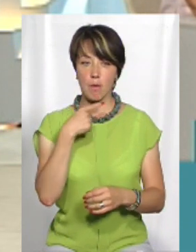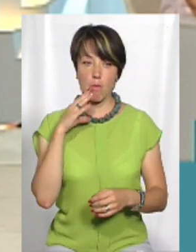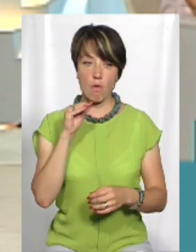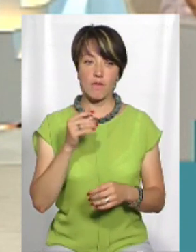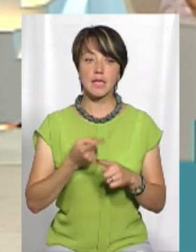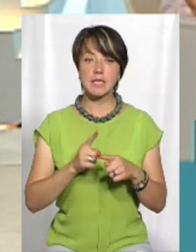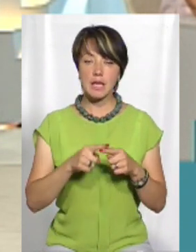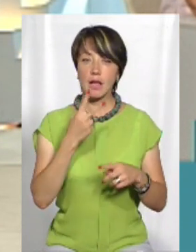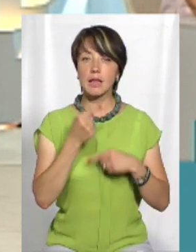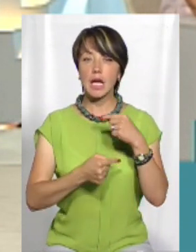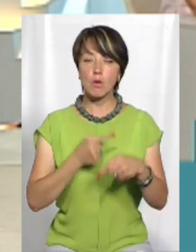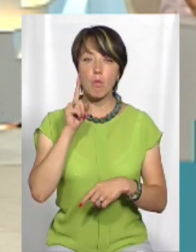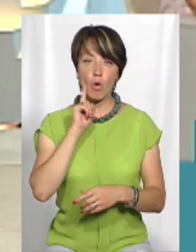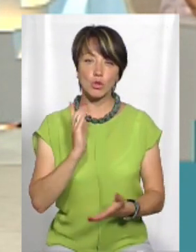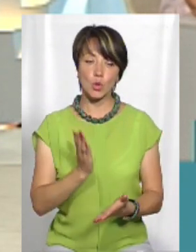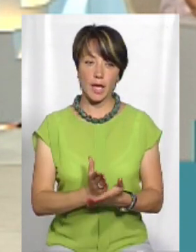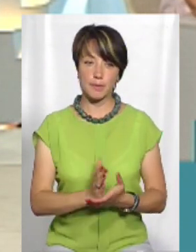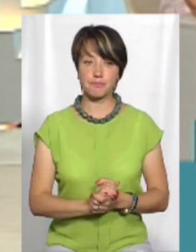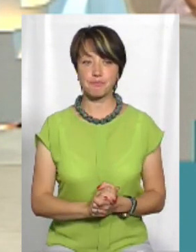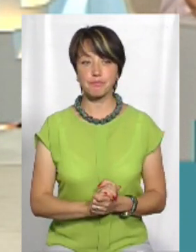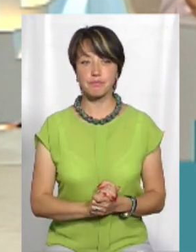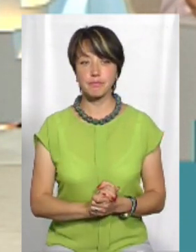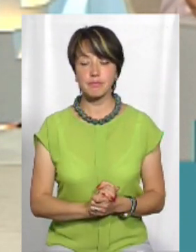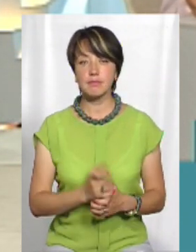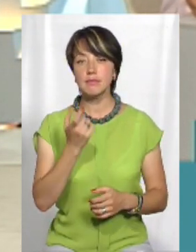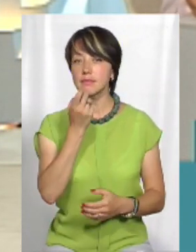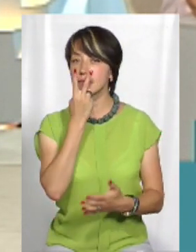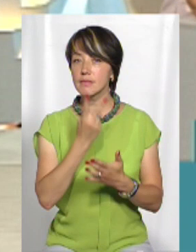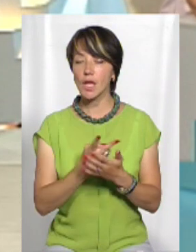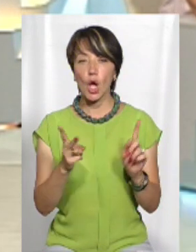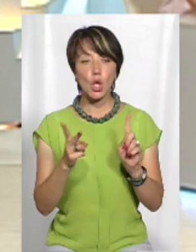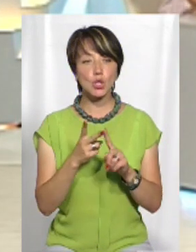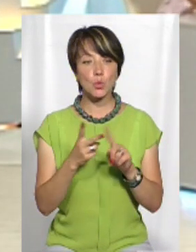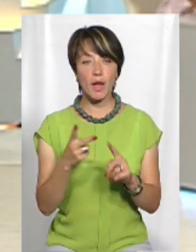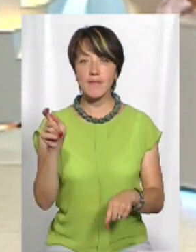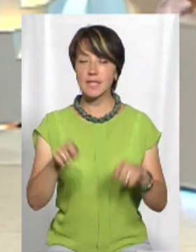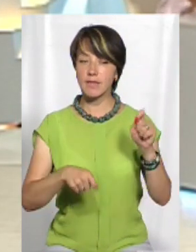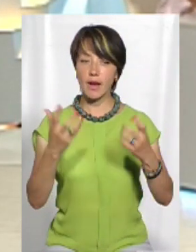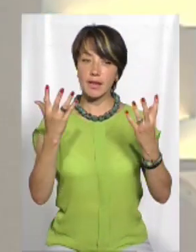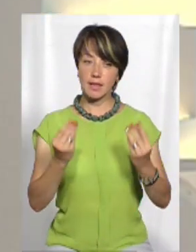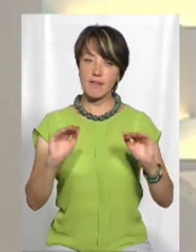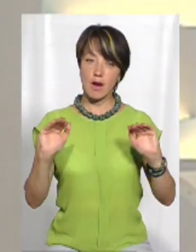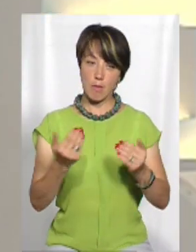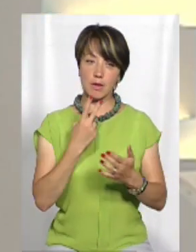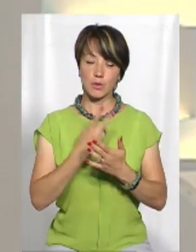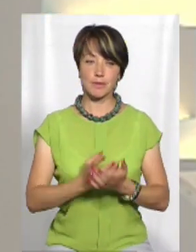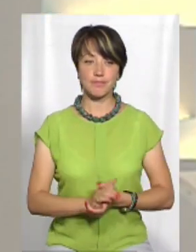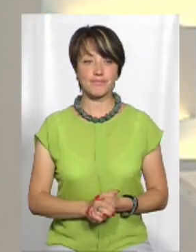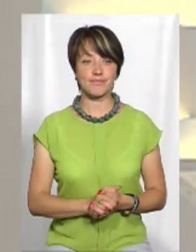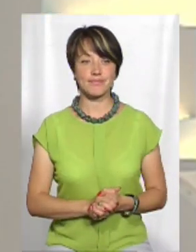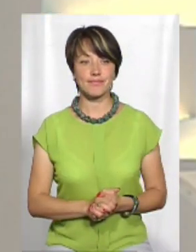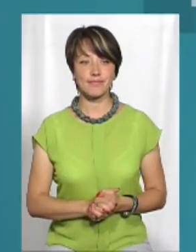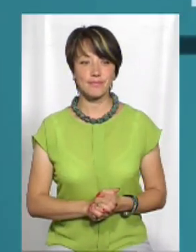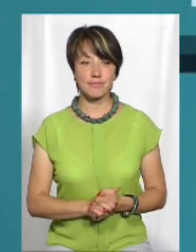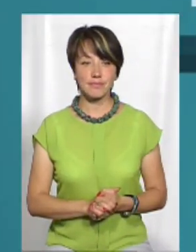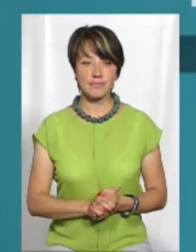мові. Ну і ця традиція поки що є. На хвилинку зазирнемо ще у другий фестивальний день. Фрагмент сюжету Андрія Гуменного.